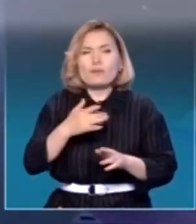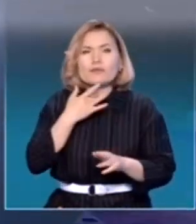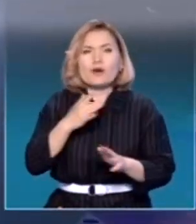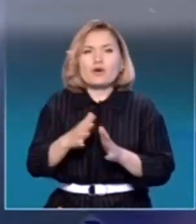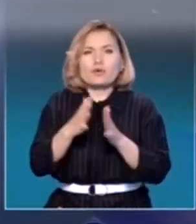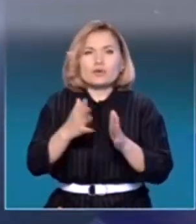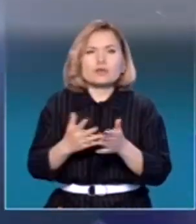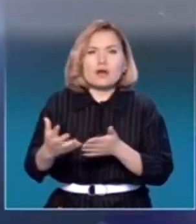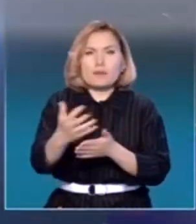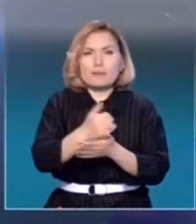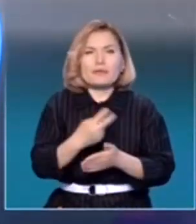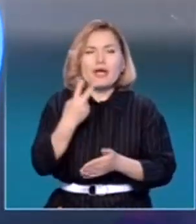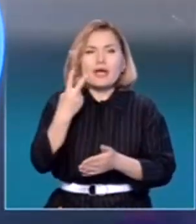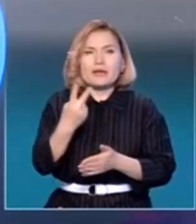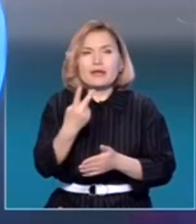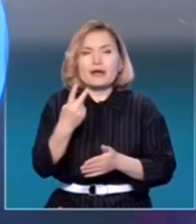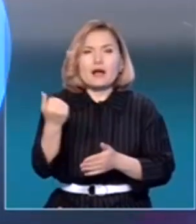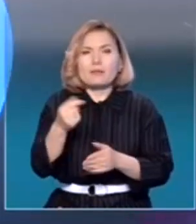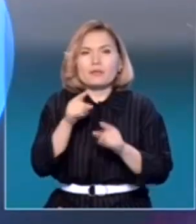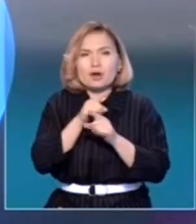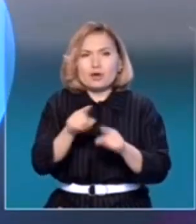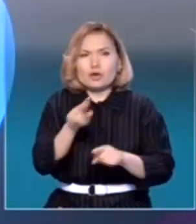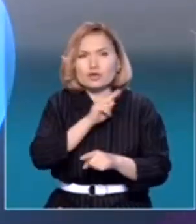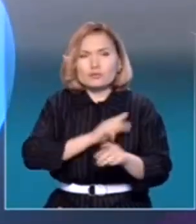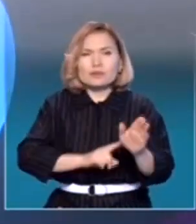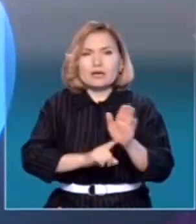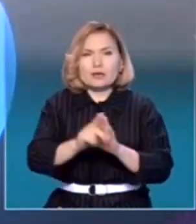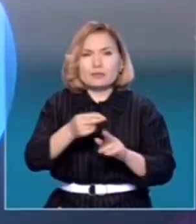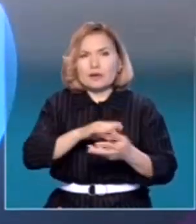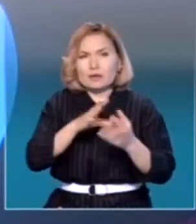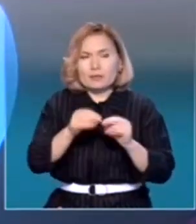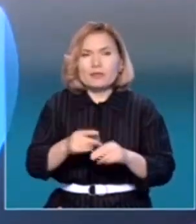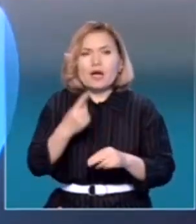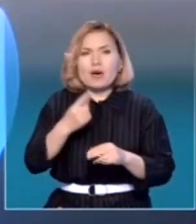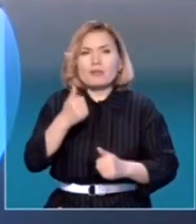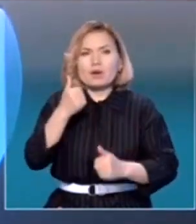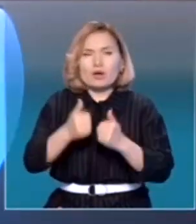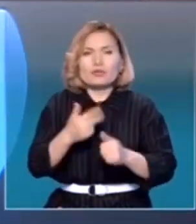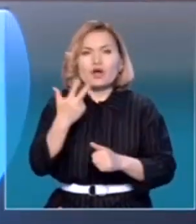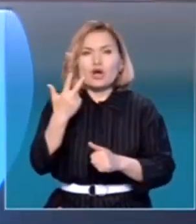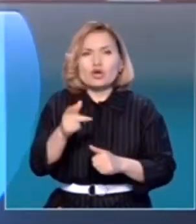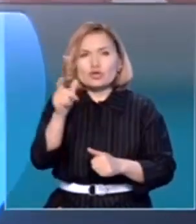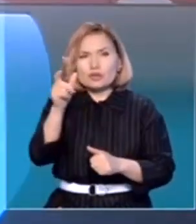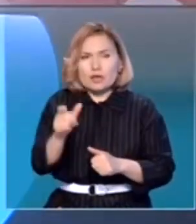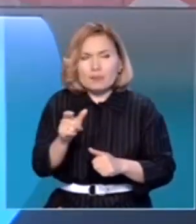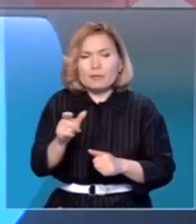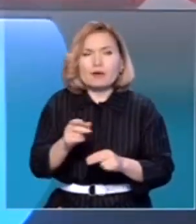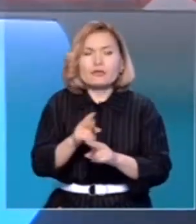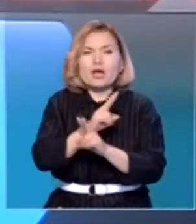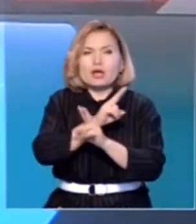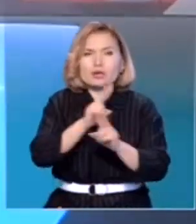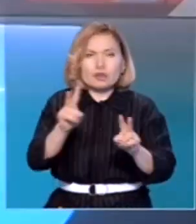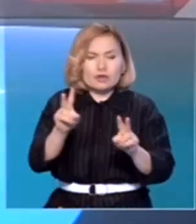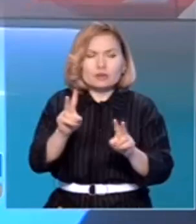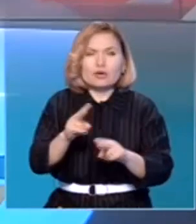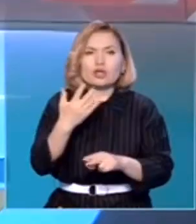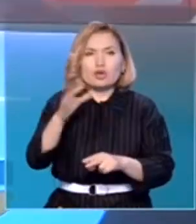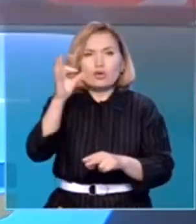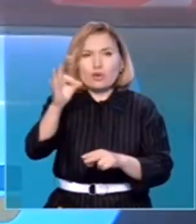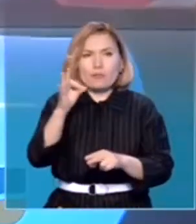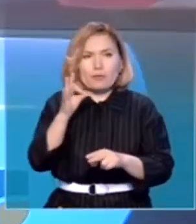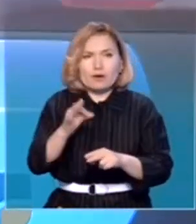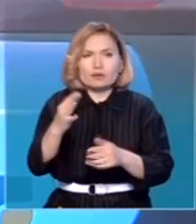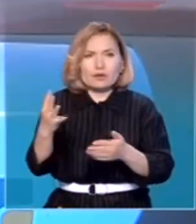екі кандидат екі апталық үгіт-насихат жұмыстарына кіріседі. Өйткені бірінші турда үш кандидаттың ешқайсыда 50%-дық